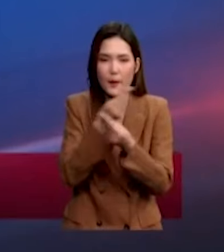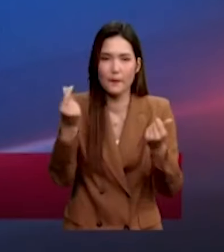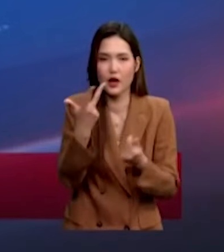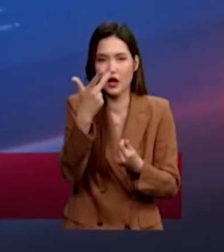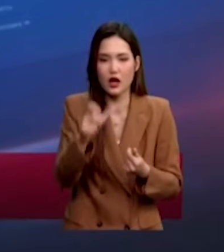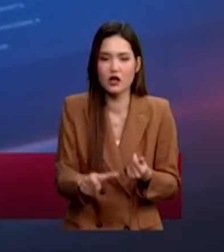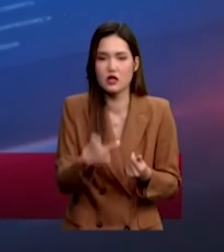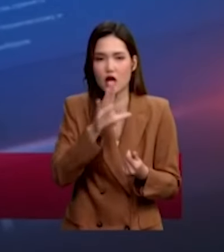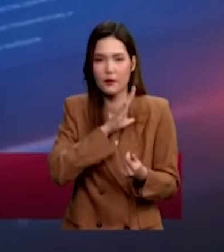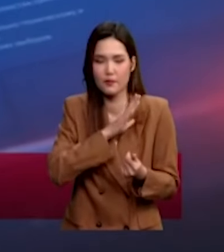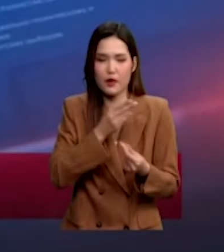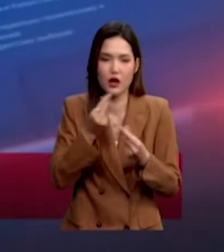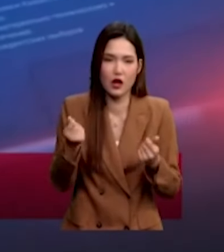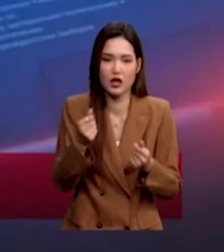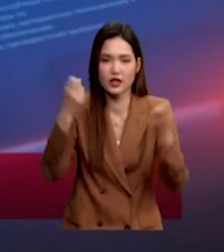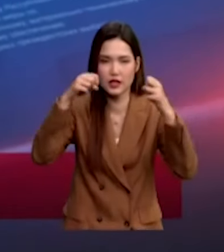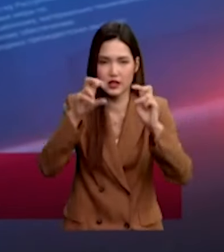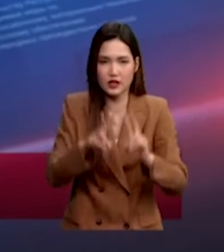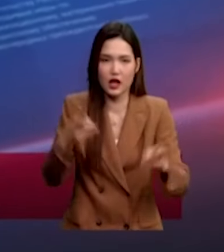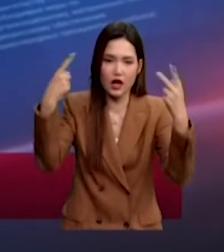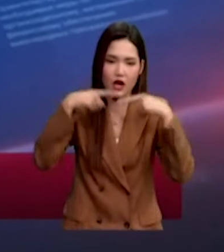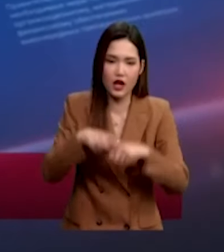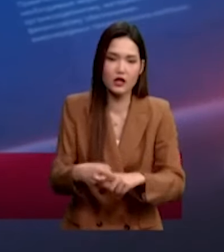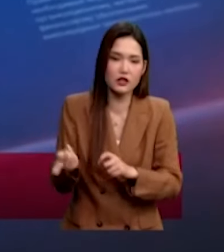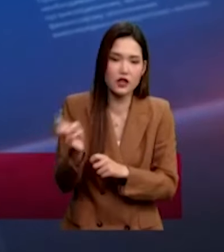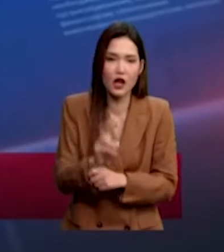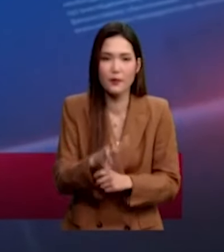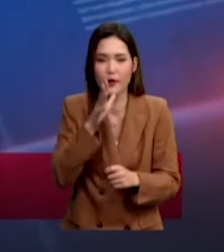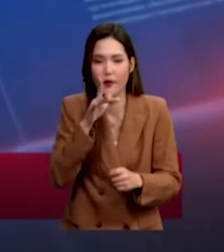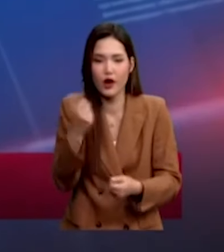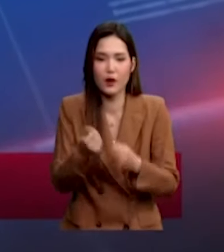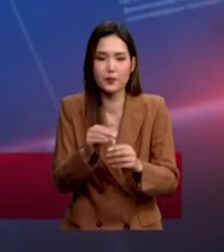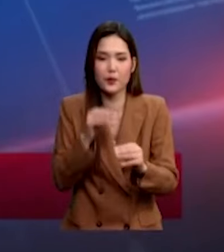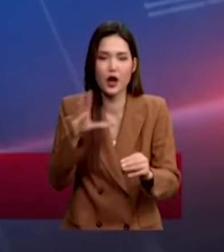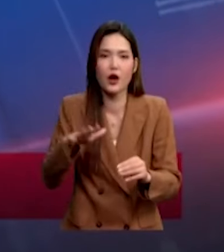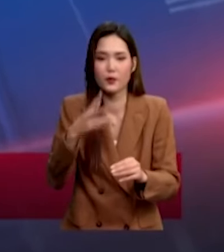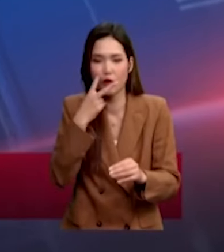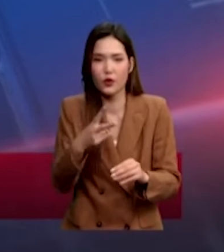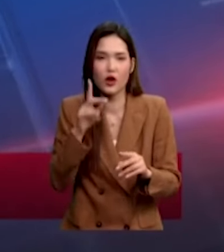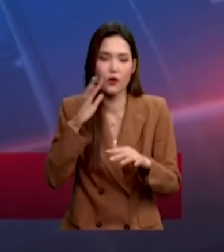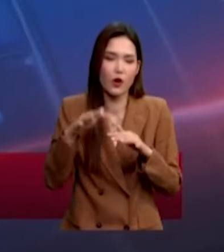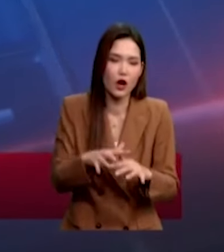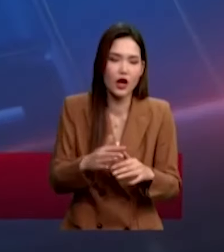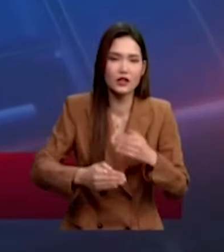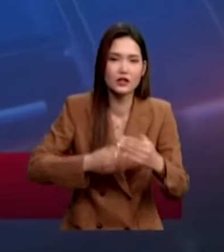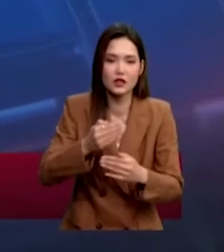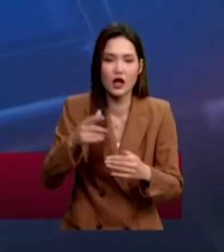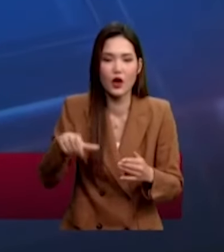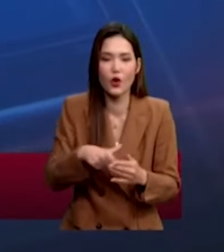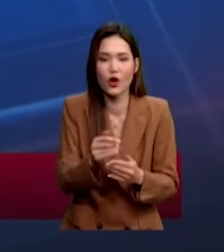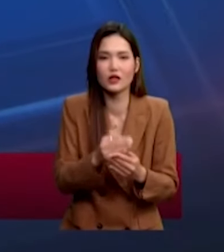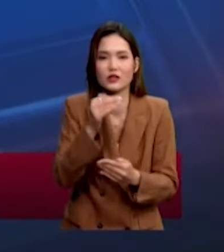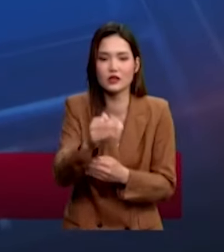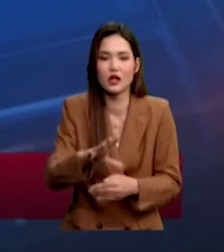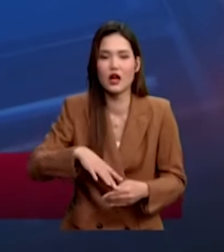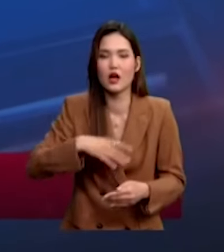мужчин. 2 трактористов на технике застряли в воде и какое-то время находились в машине, но потом, видимо, попытались добраться до берега, вплавь. Больше их